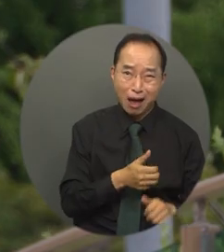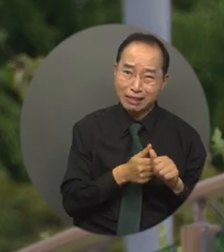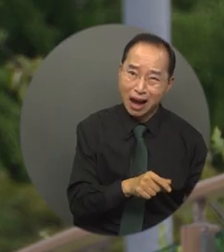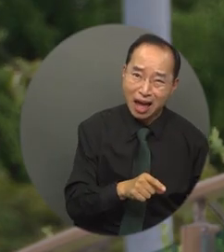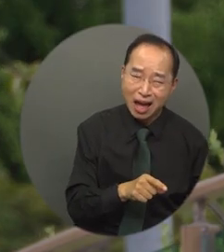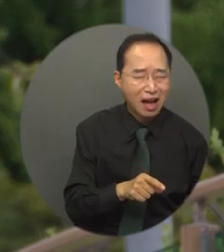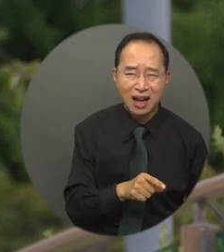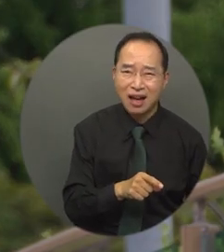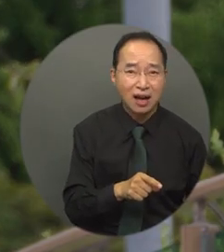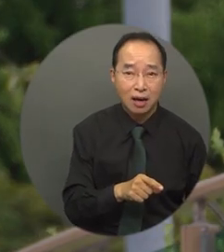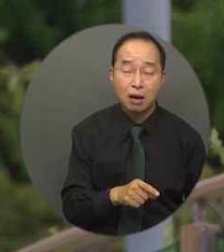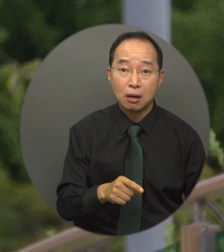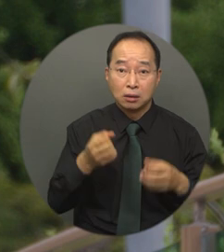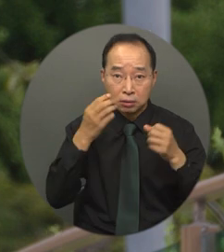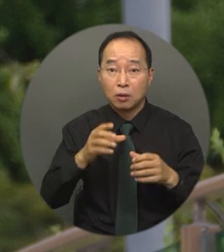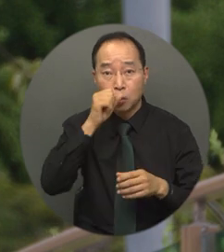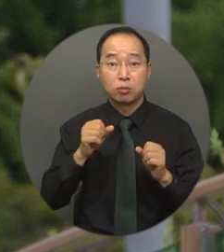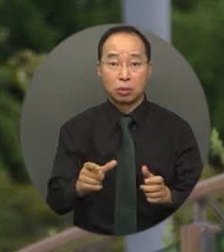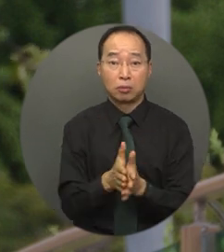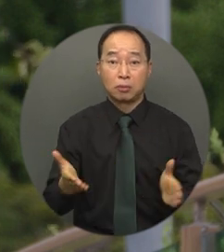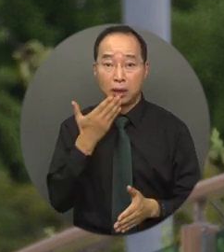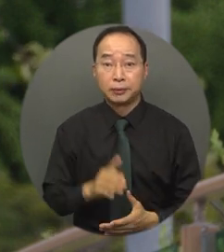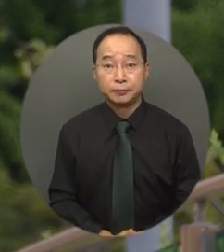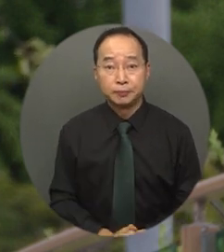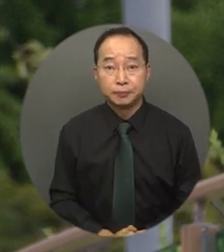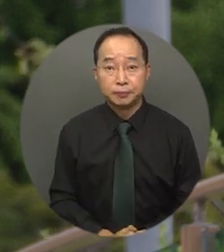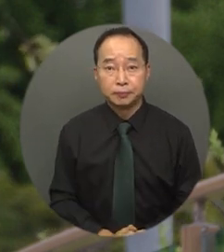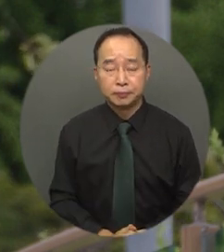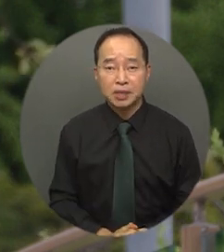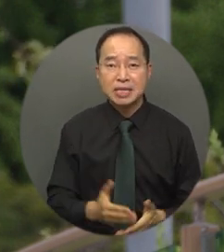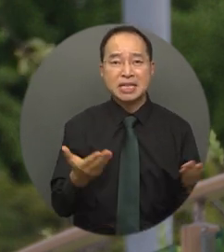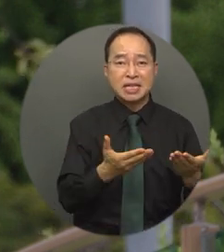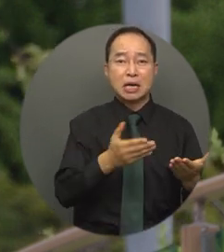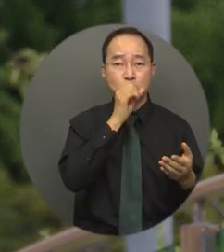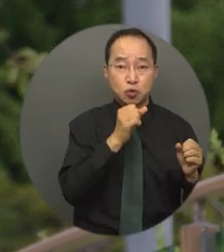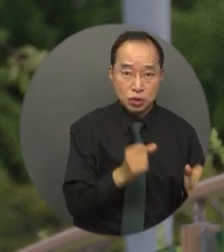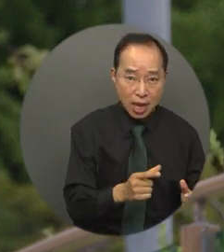수저 색깔로 인생이 결정되지 않는 나라가 만들어질 것입니다.